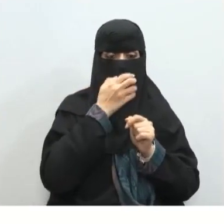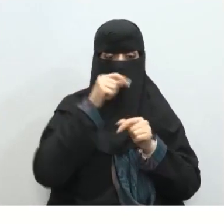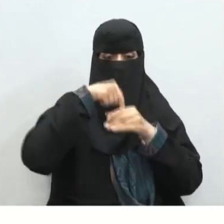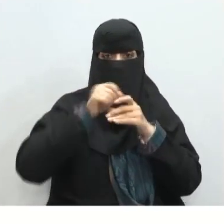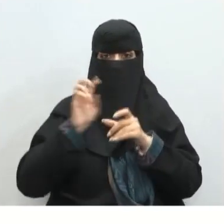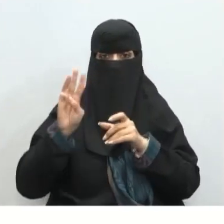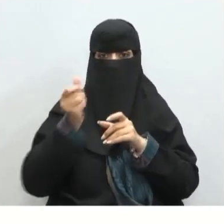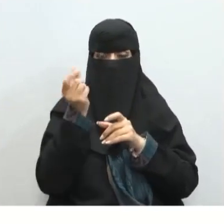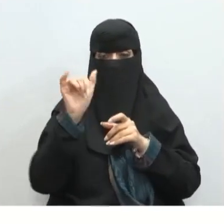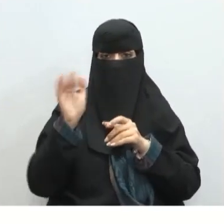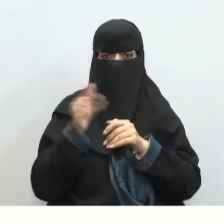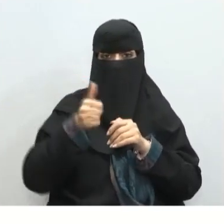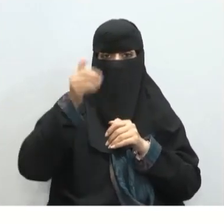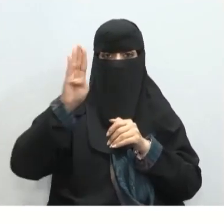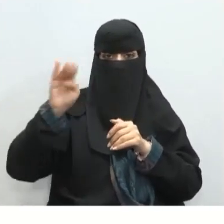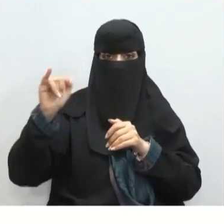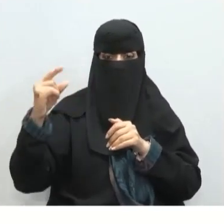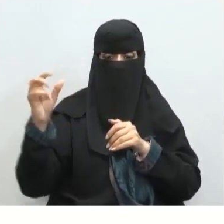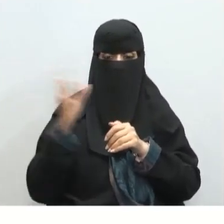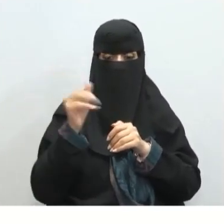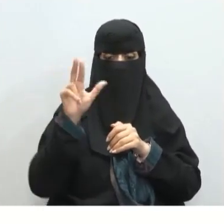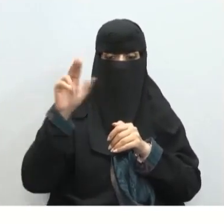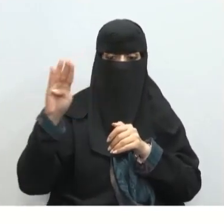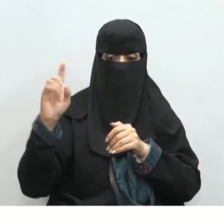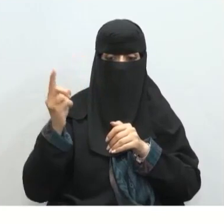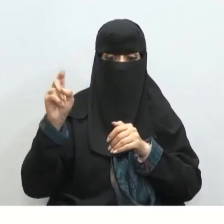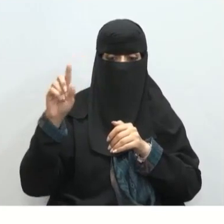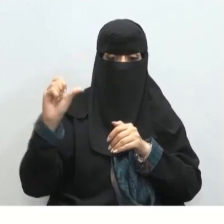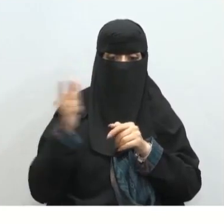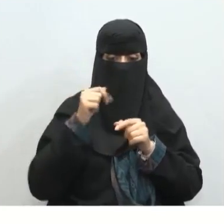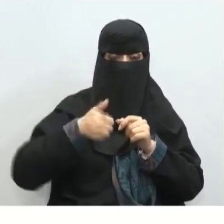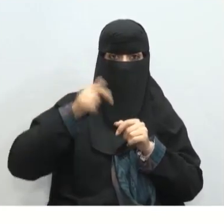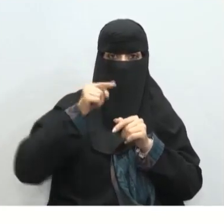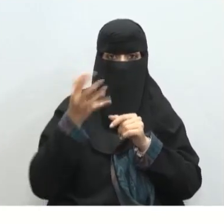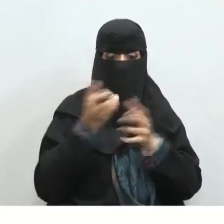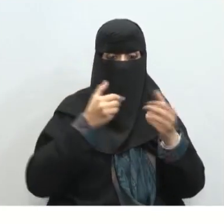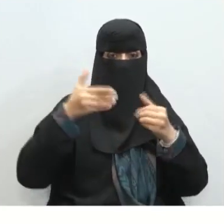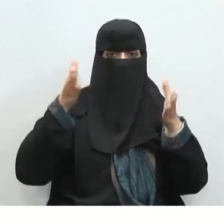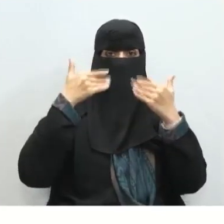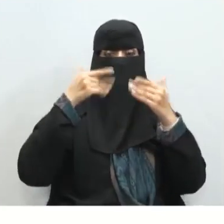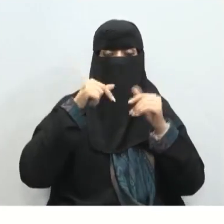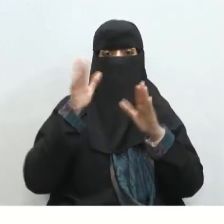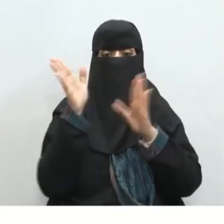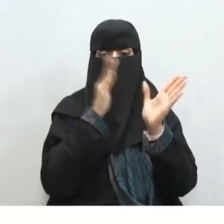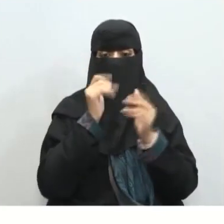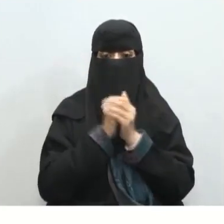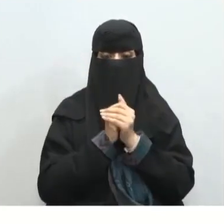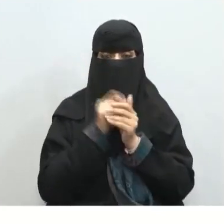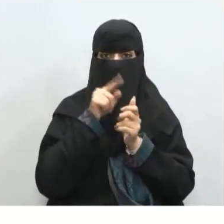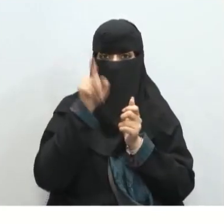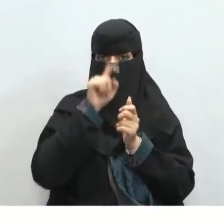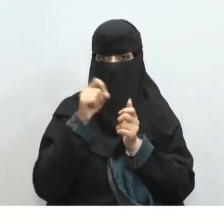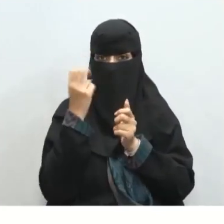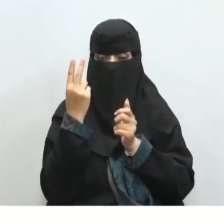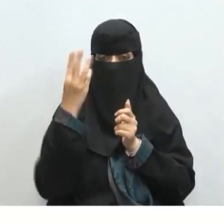ذرات الاكسجين في الماء فهو الهواء الجوي في سؤال 42